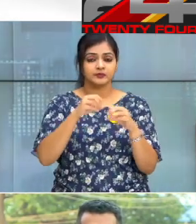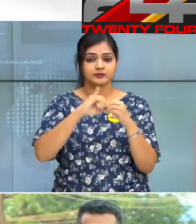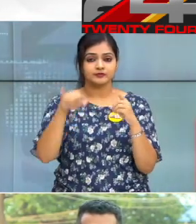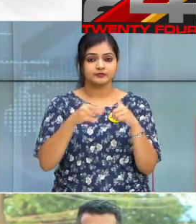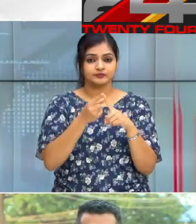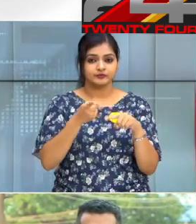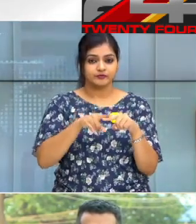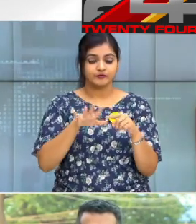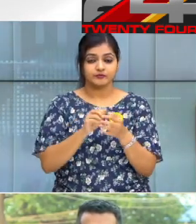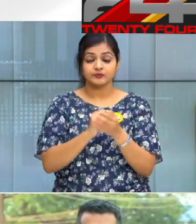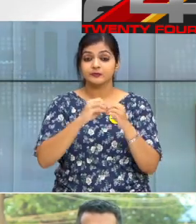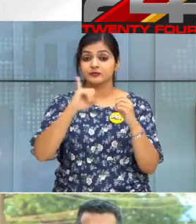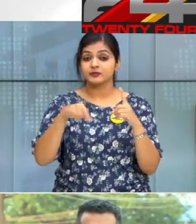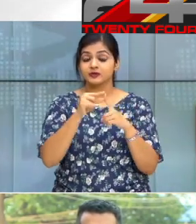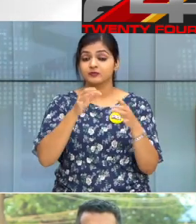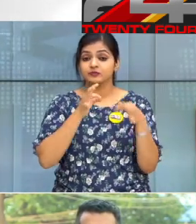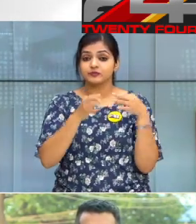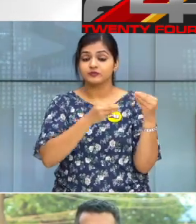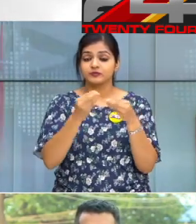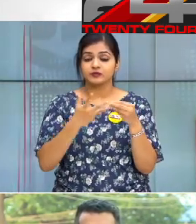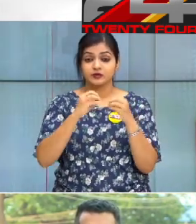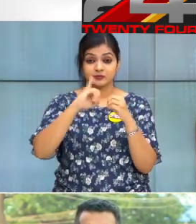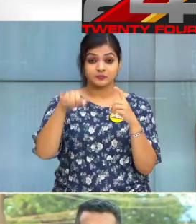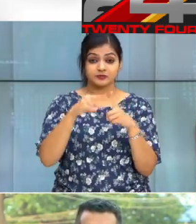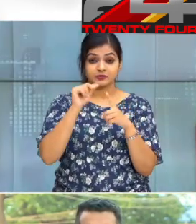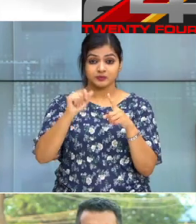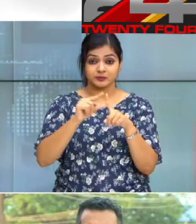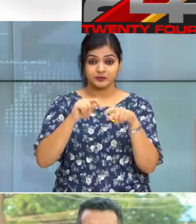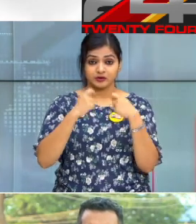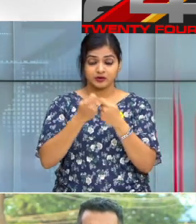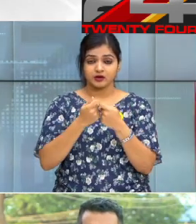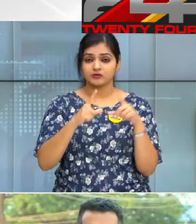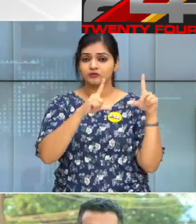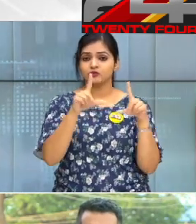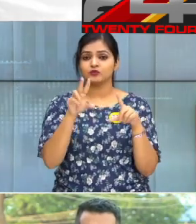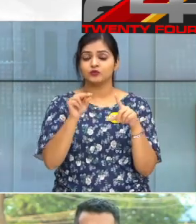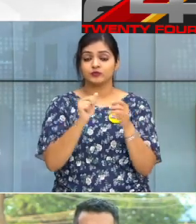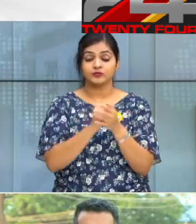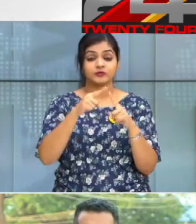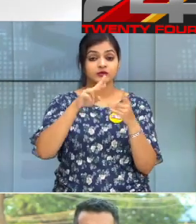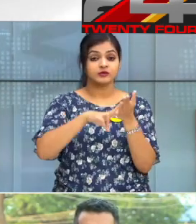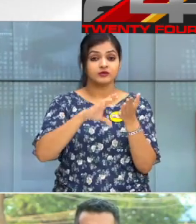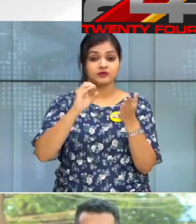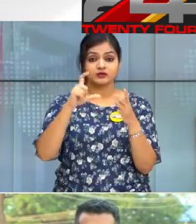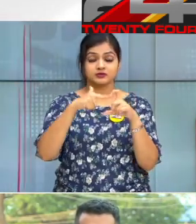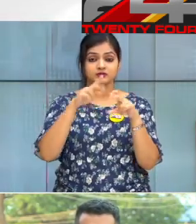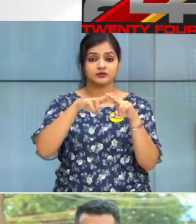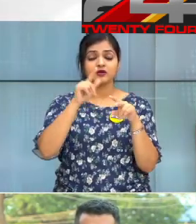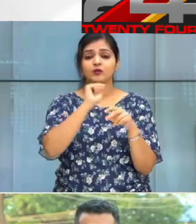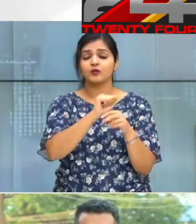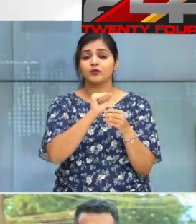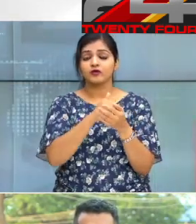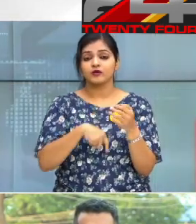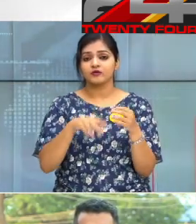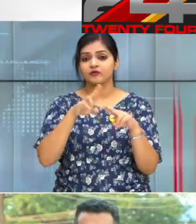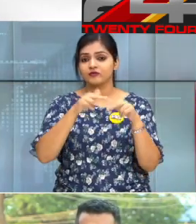എന്നാൽ BJPയുടെ സംഭവത്തിലെ വിശദീകരണം അത് BJP വെച്ച ഫ്ലെക്സ് ബോർഡ് അല്ല എന്നുള്ളതാണ്. ഇന്നസെന്റിന്റെയും സുരേഷ് ഗോപിയുടെയും ഒക്കെ ആരാധകർ അവരുടെ